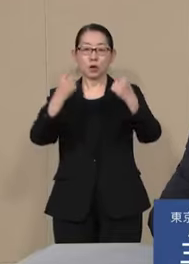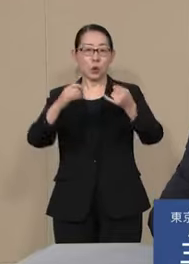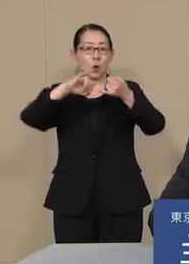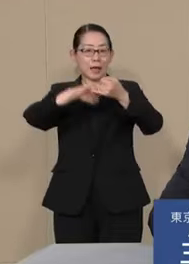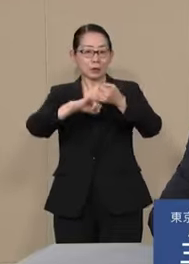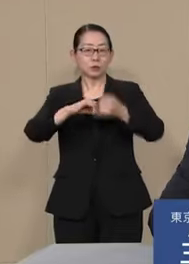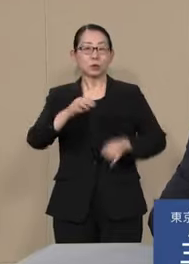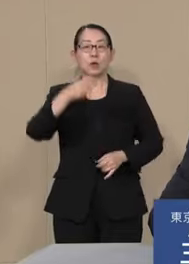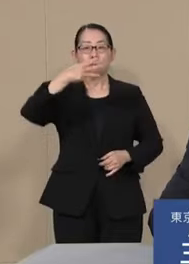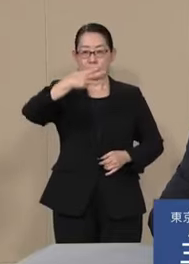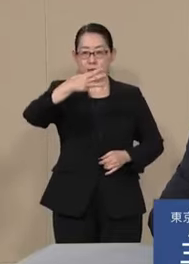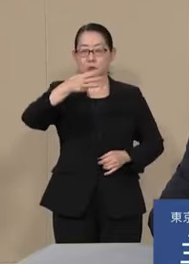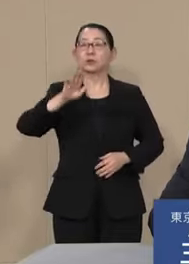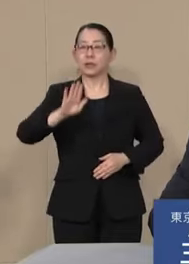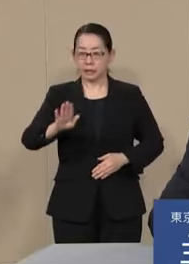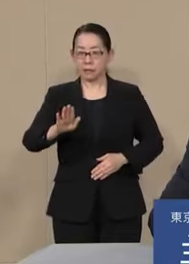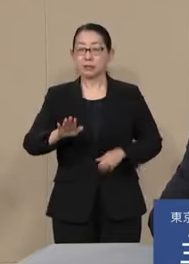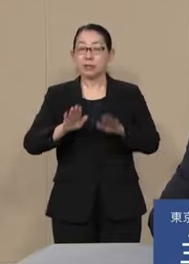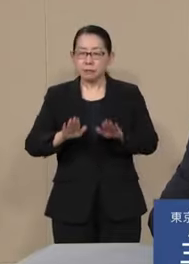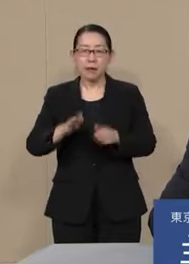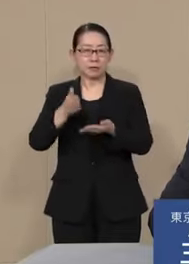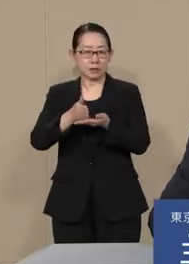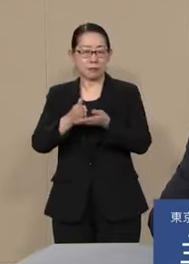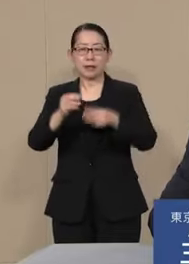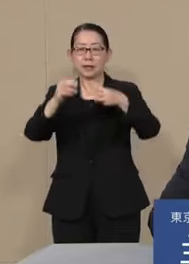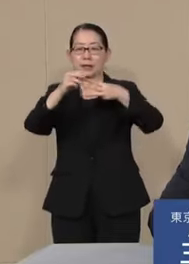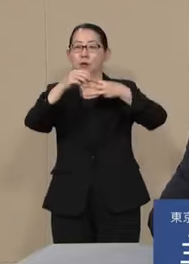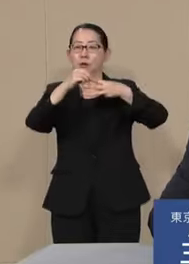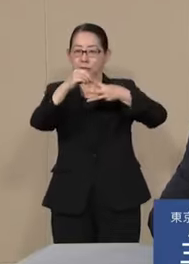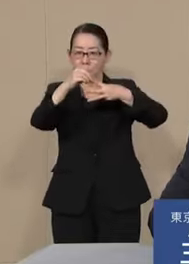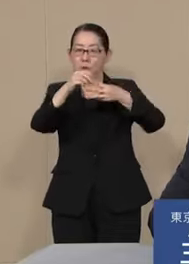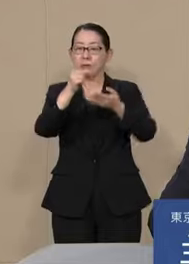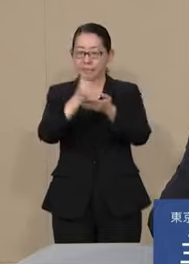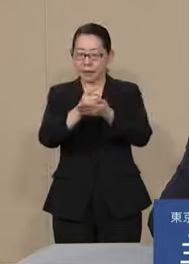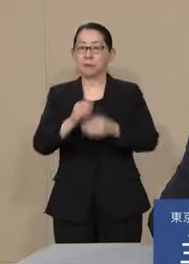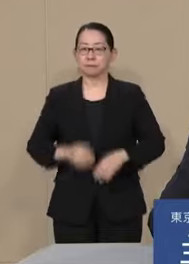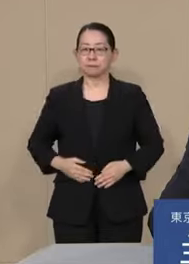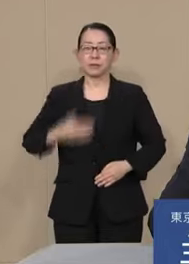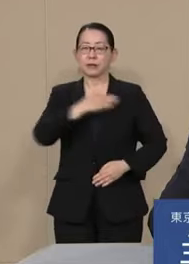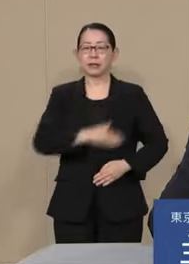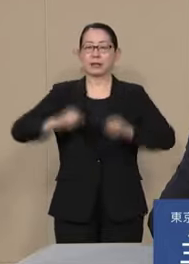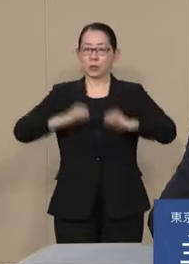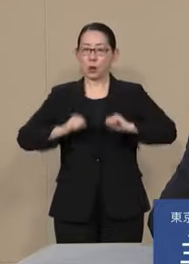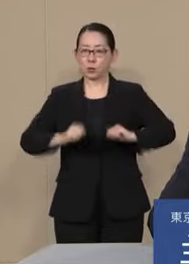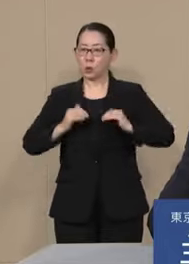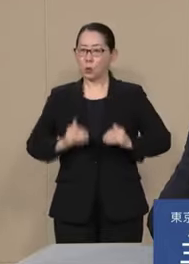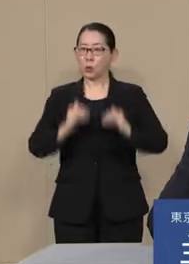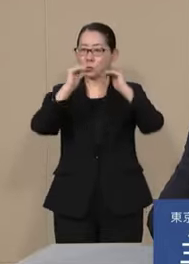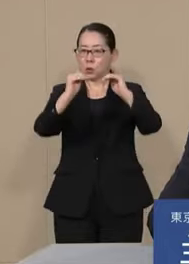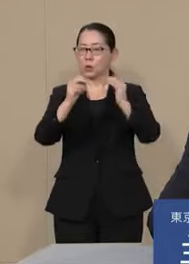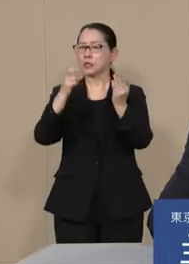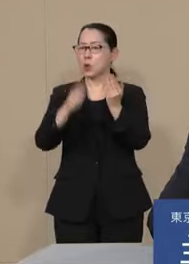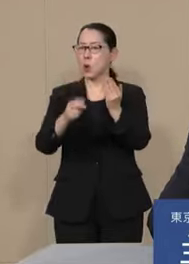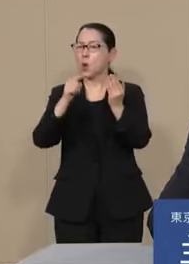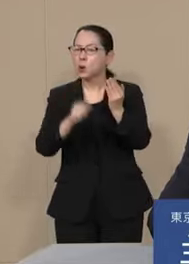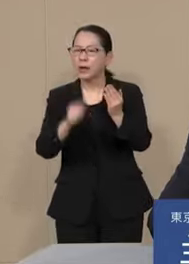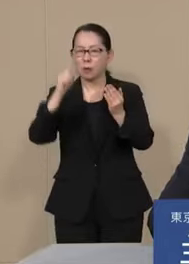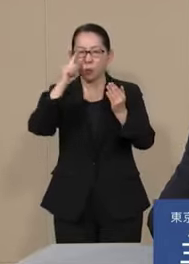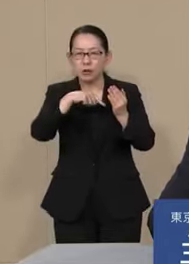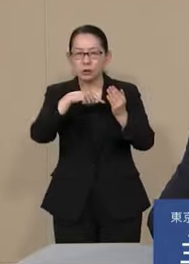が時間の地合上1つしか言いません特に言いたいのは健康増進法のちです私は